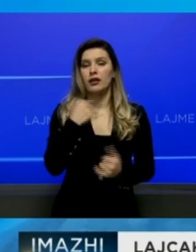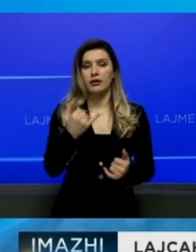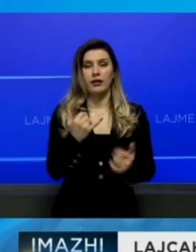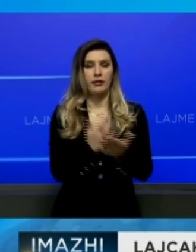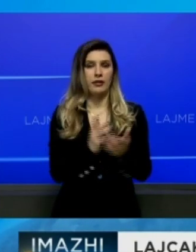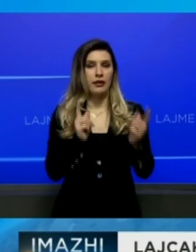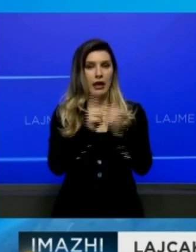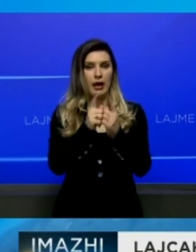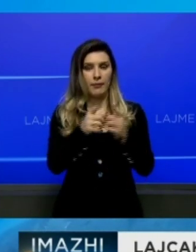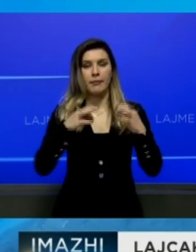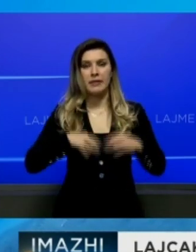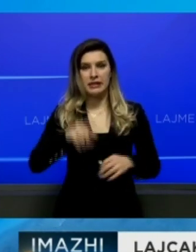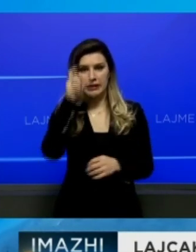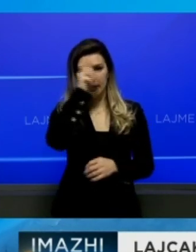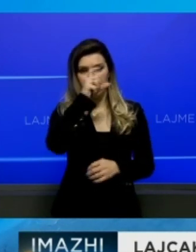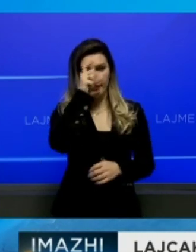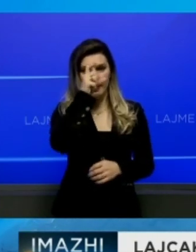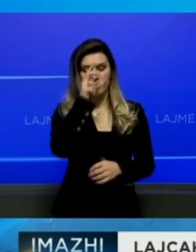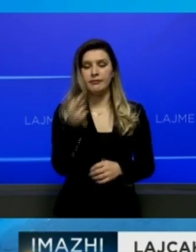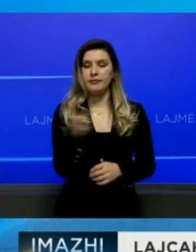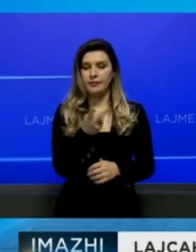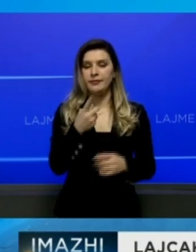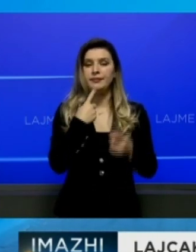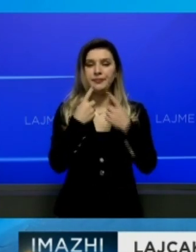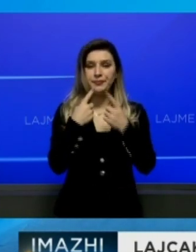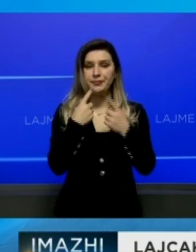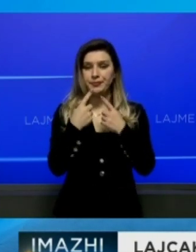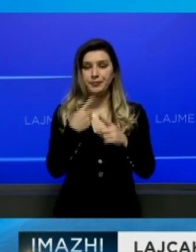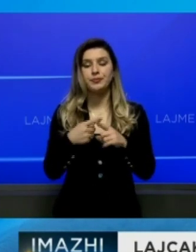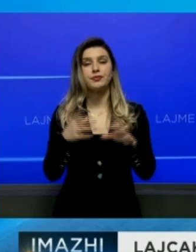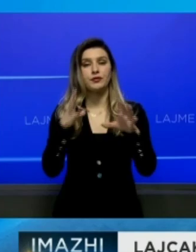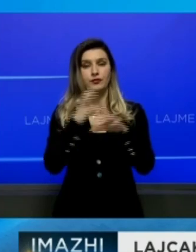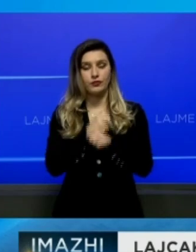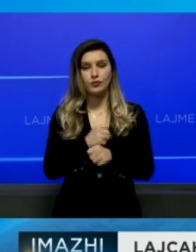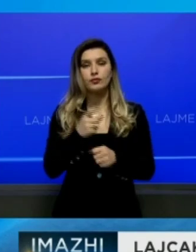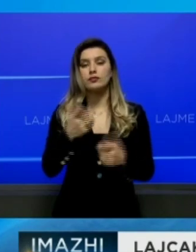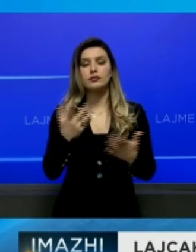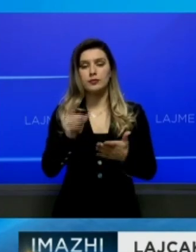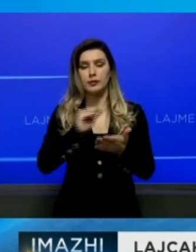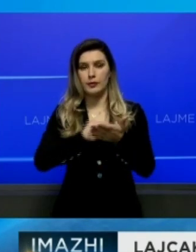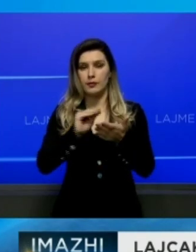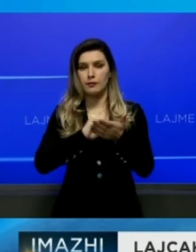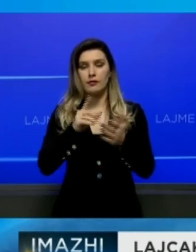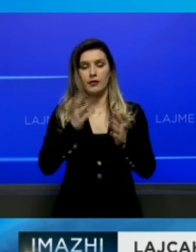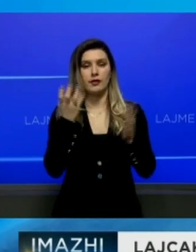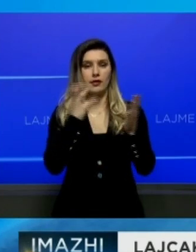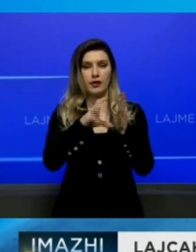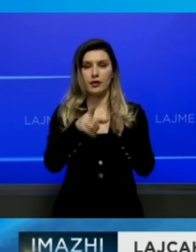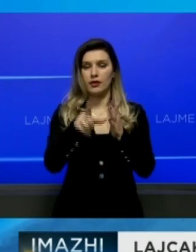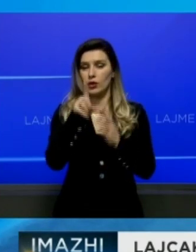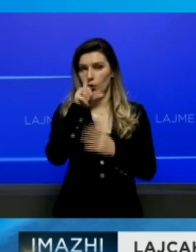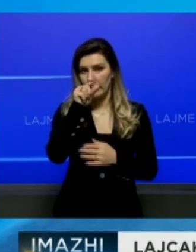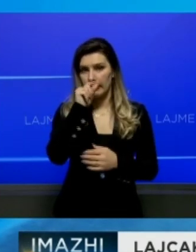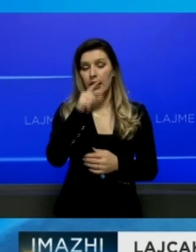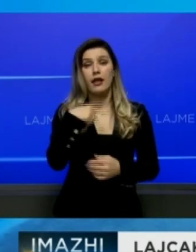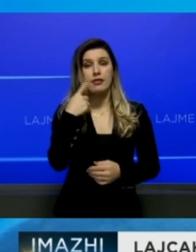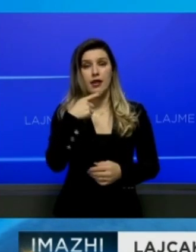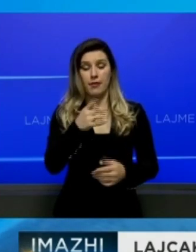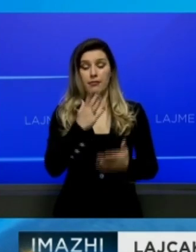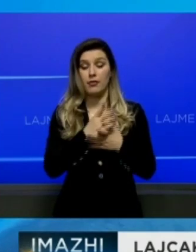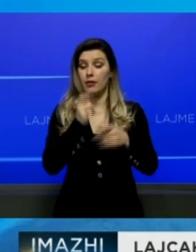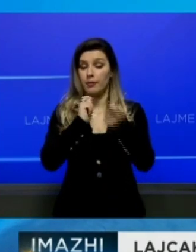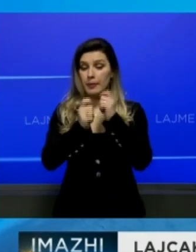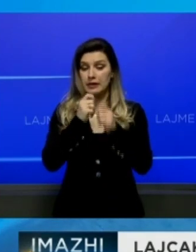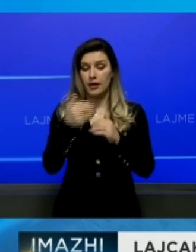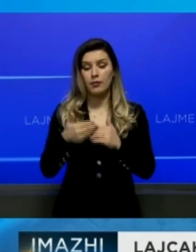takuar presidentin e Serbisë Aleksandar Vučić. Pas takimit në Beograd, Lajçak ka shkruar në Twitter se kanë biseduar për rrugën përpara